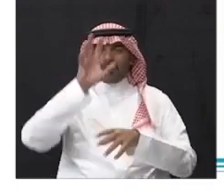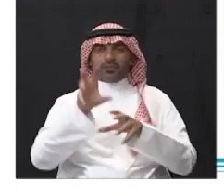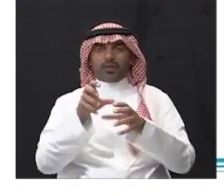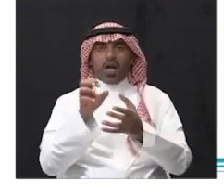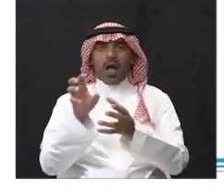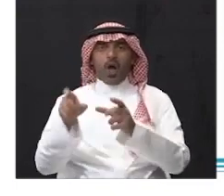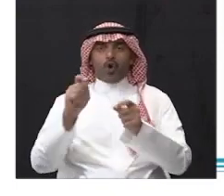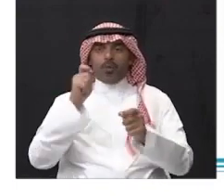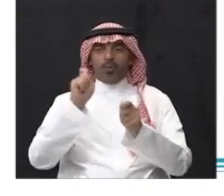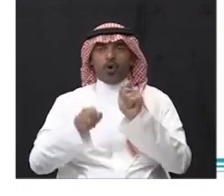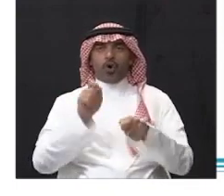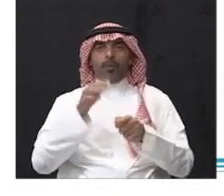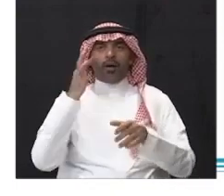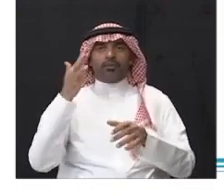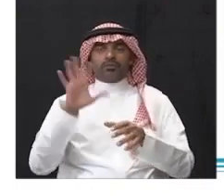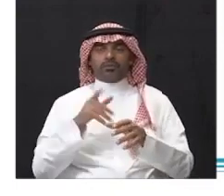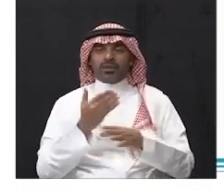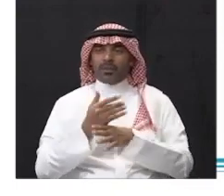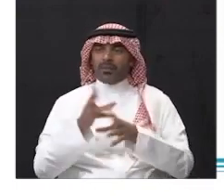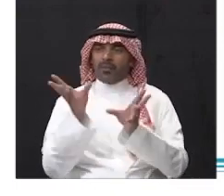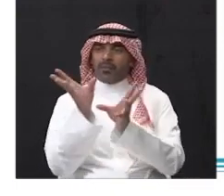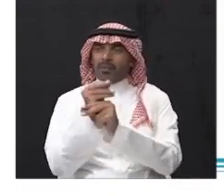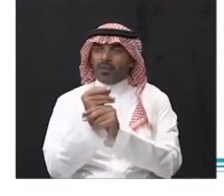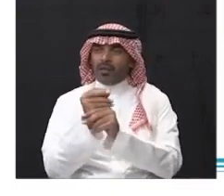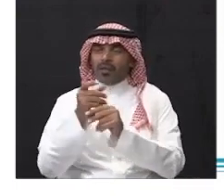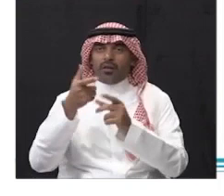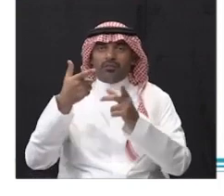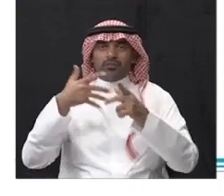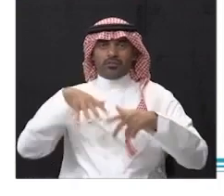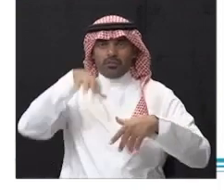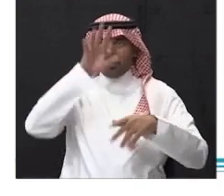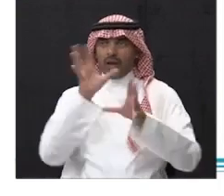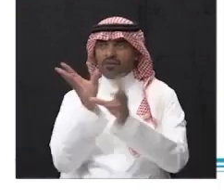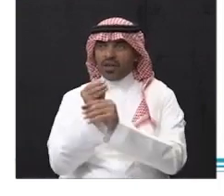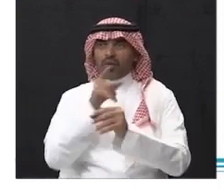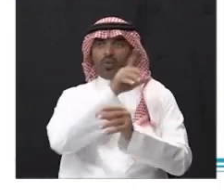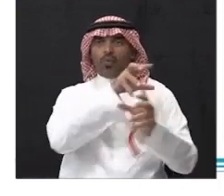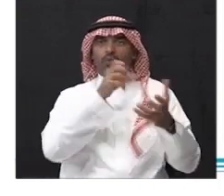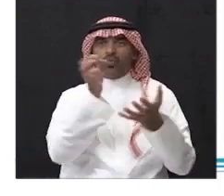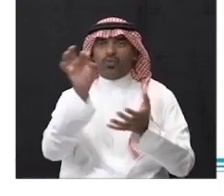قرن، وكانت بمباركة من عصبة الأمم المتحدة.